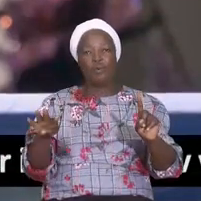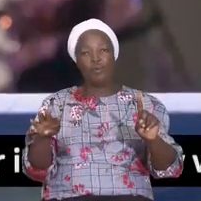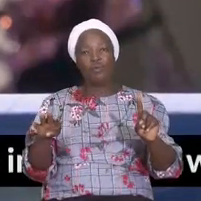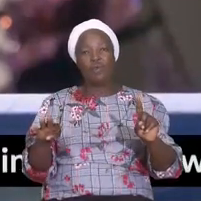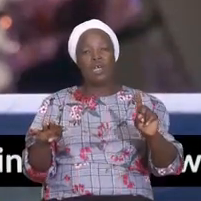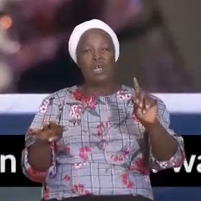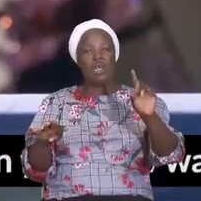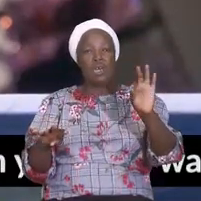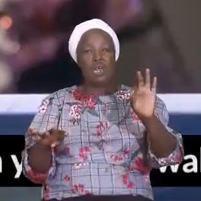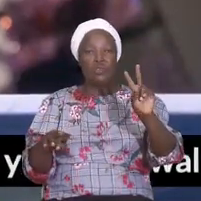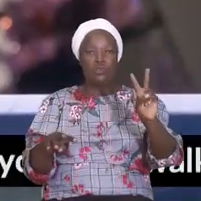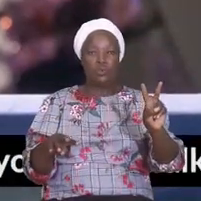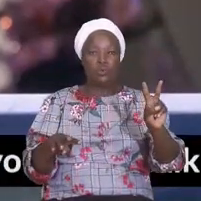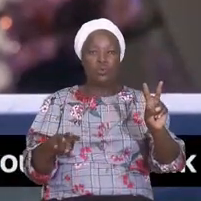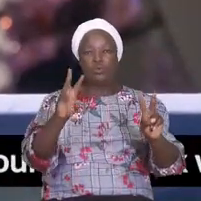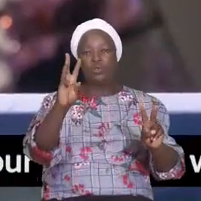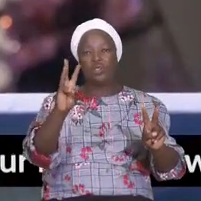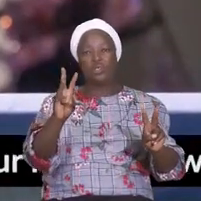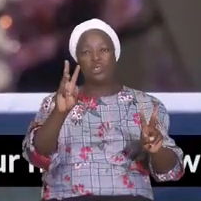Plus 234.